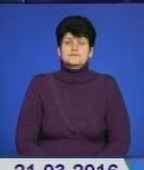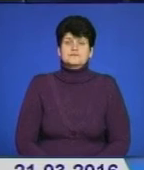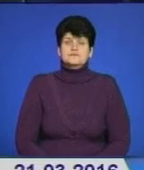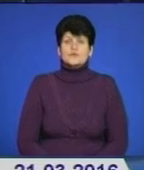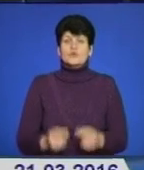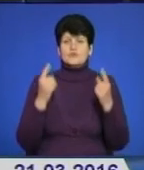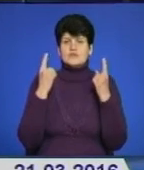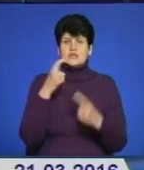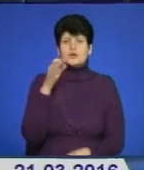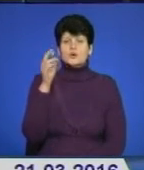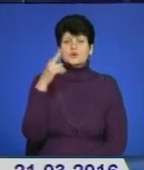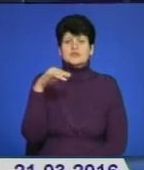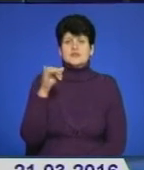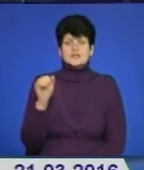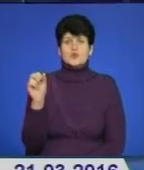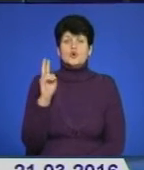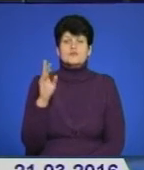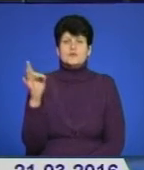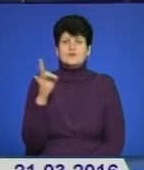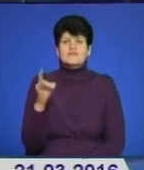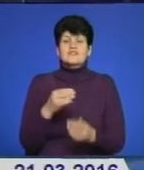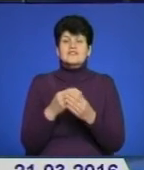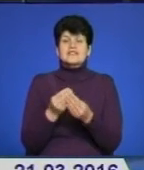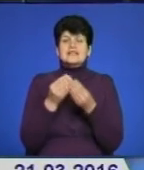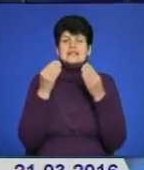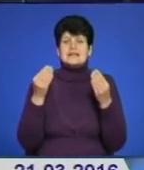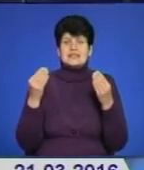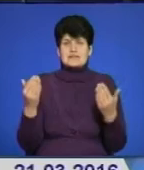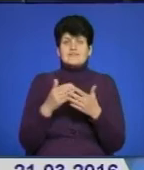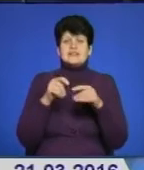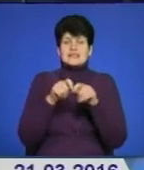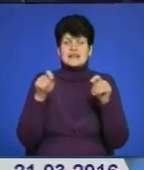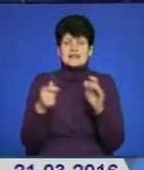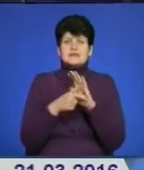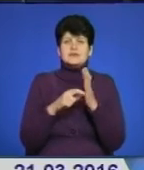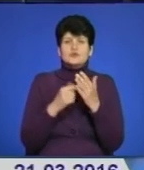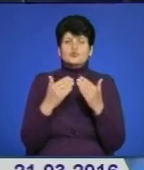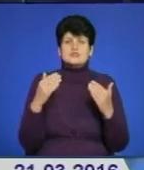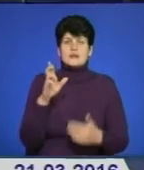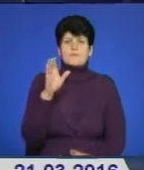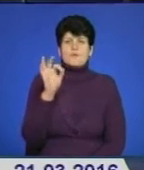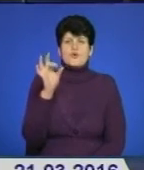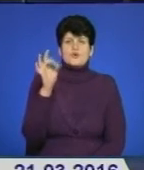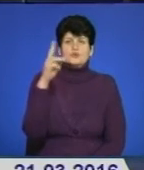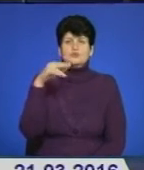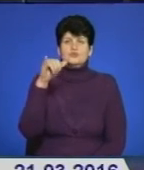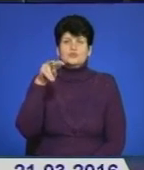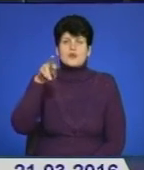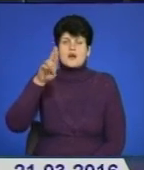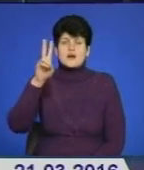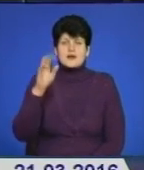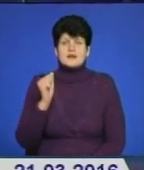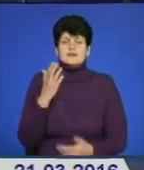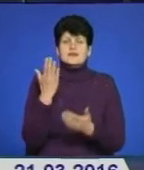У Великому Ходачкові Козівського району відкрили кімнату-музей Тимотея Бурдуляка, який справедливо займає чільне місце в сузір'ї відомих